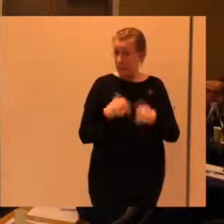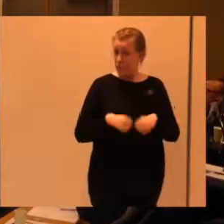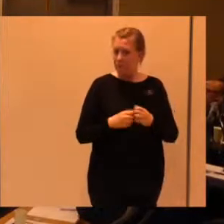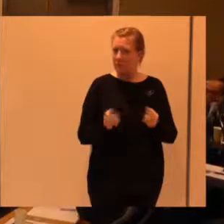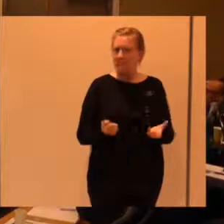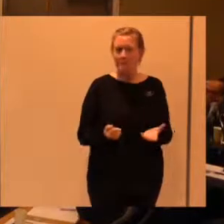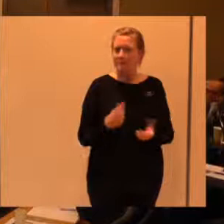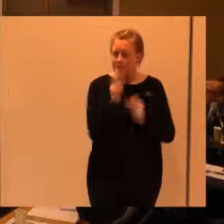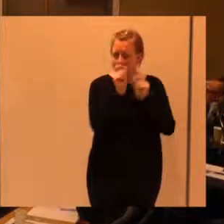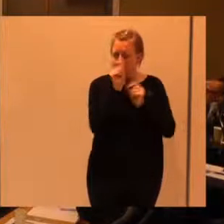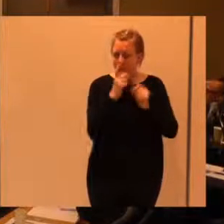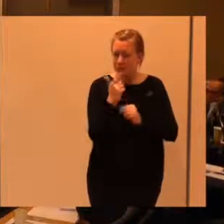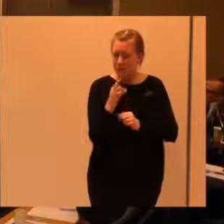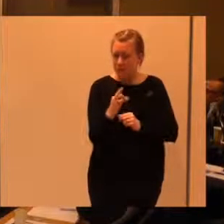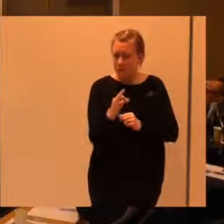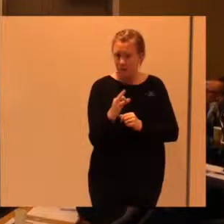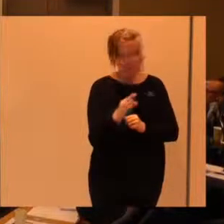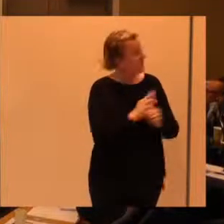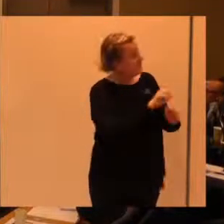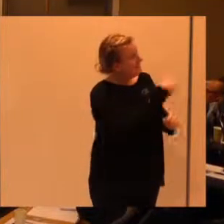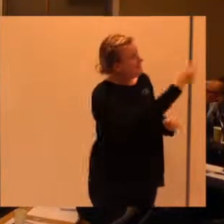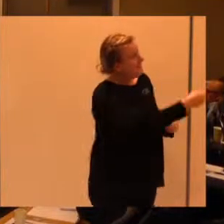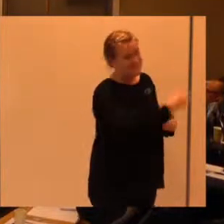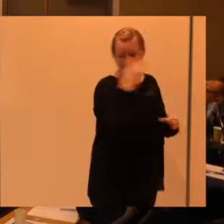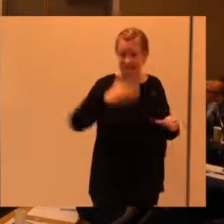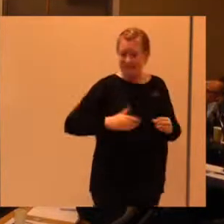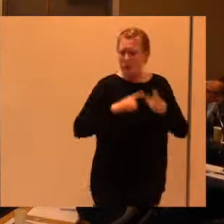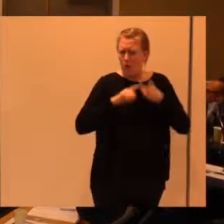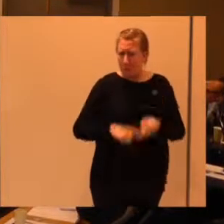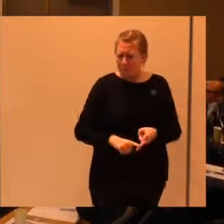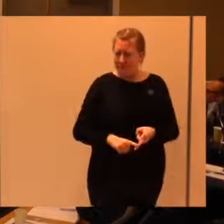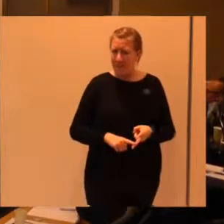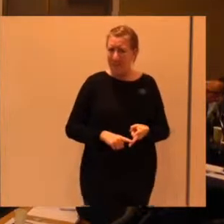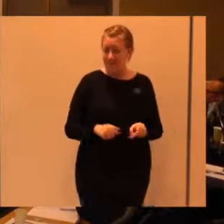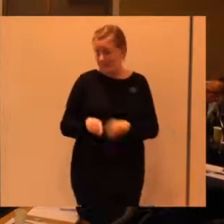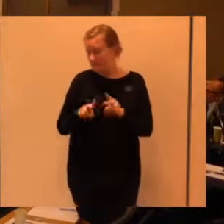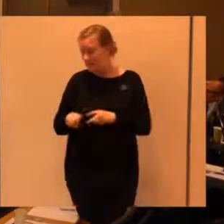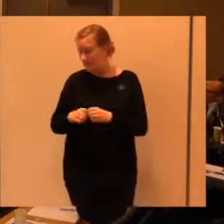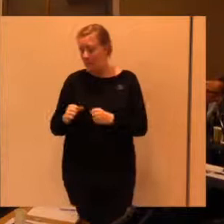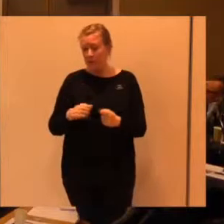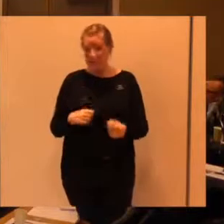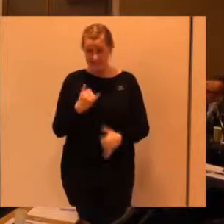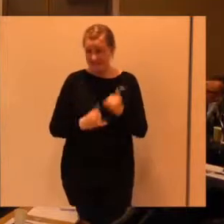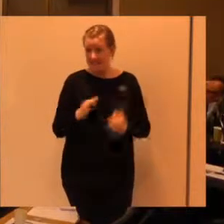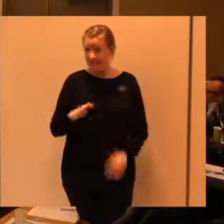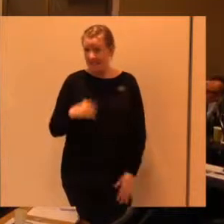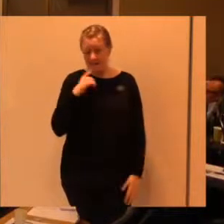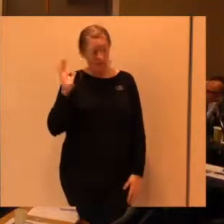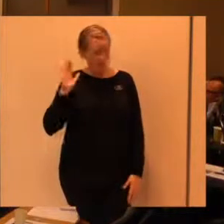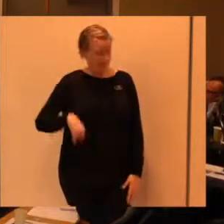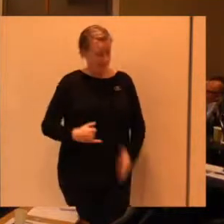Och sen kommer hon till en ny sida som ser nästan likadan ut. Så då blir det 700 ögonfixeringar igen. Och så säger Frida, efter ett tag blir jag väldigt trött.